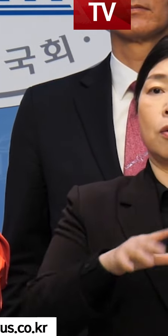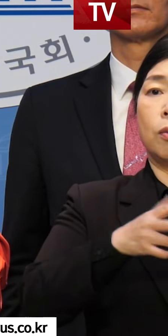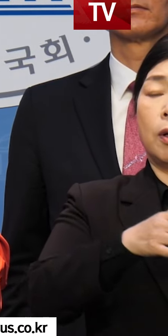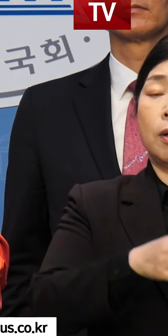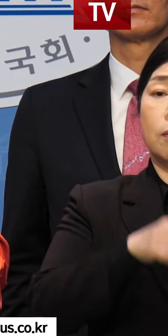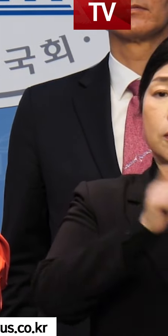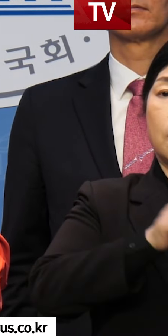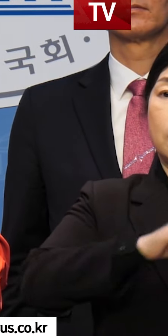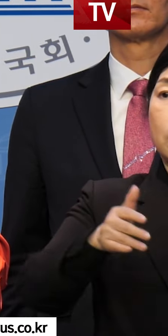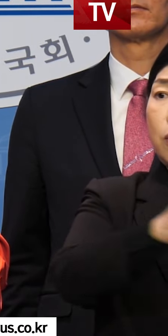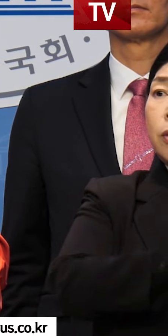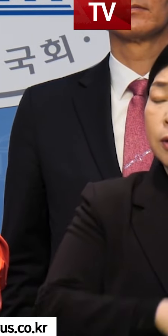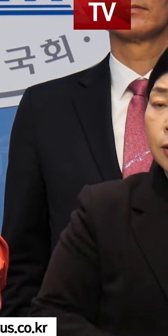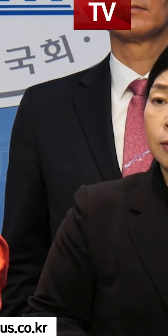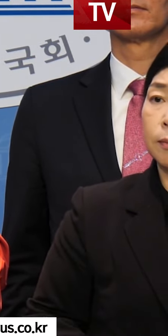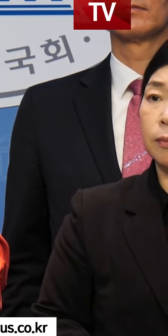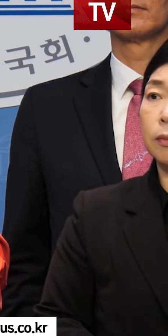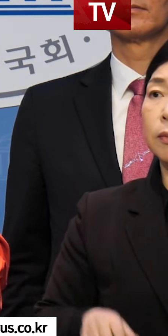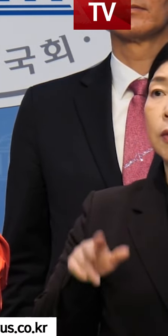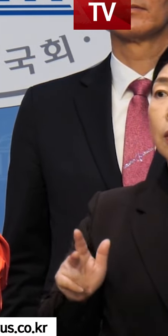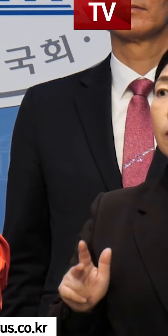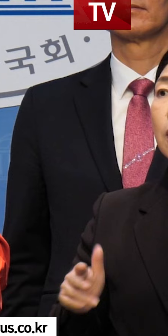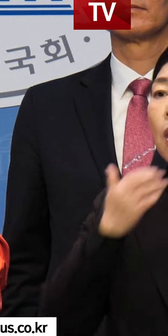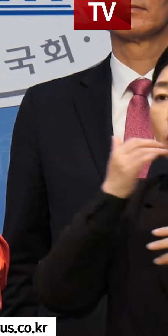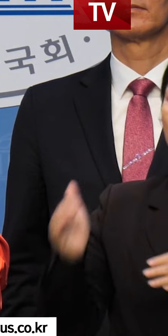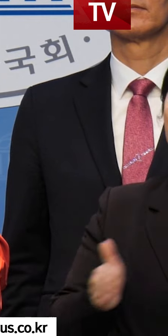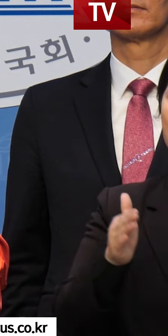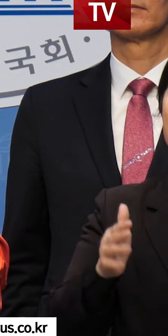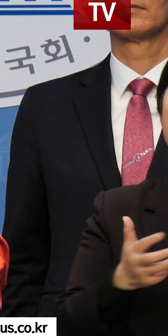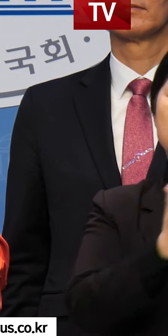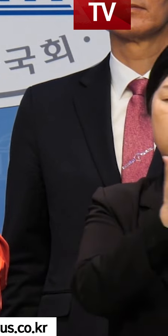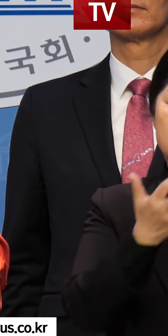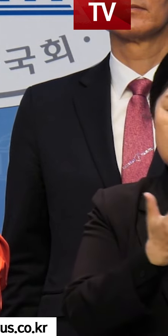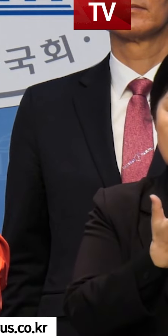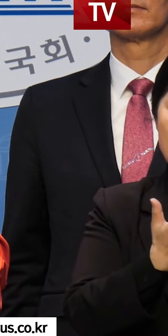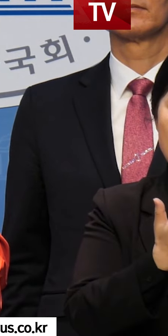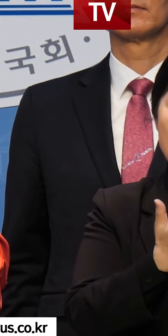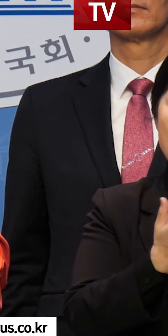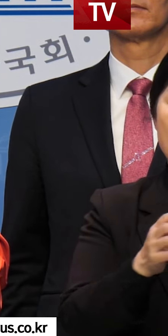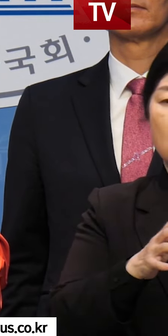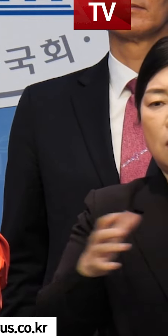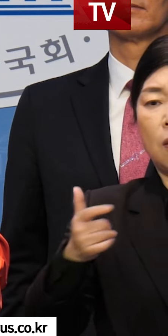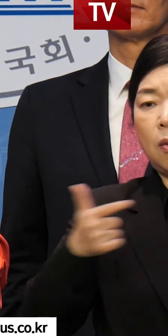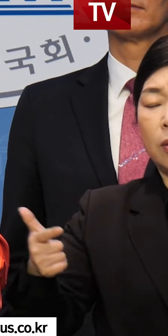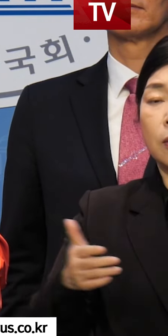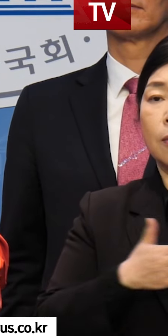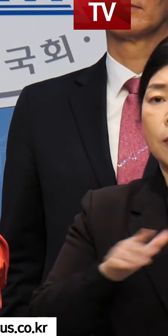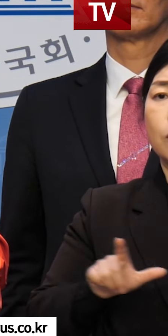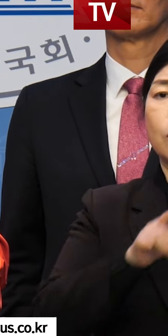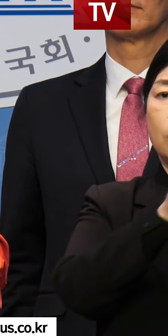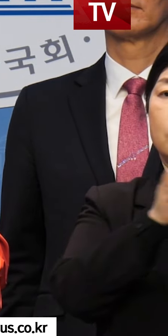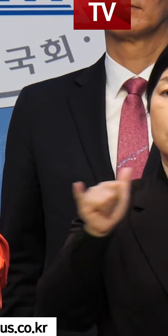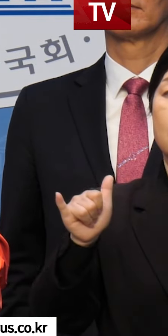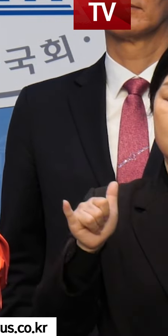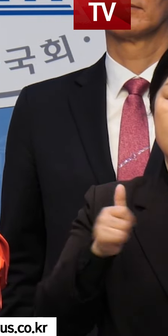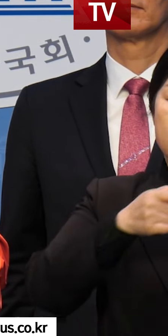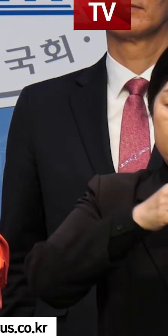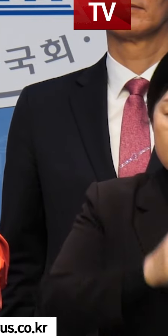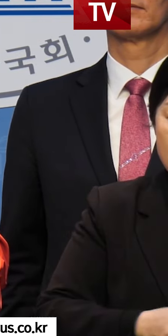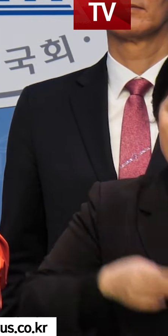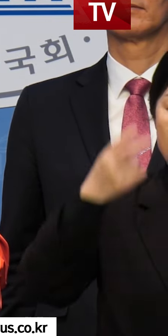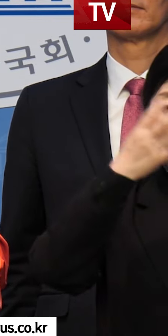국민의힘 비대위원장은 지금의 경기도가 너무 비대해져 도민의 삶을